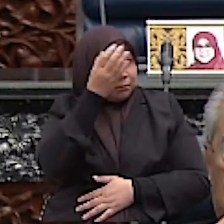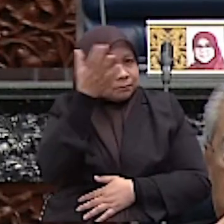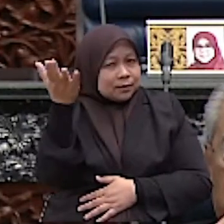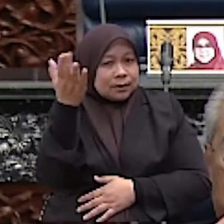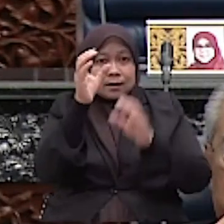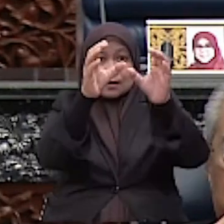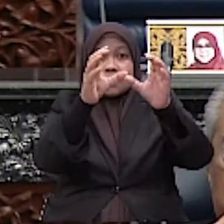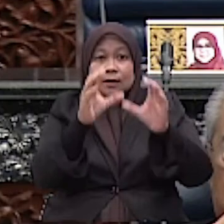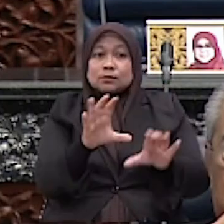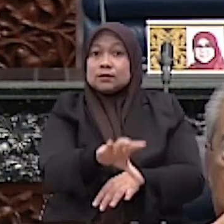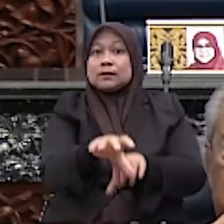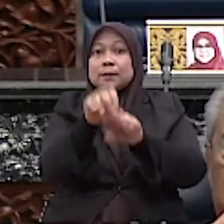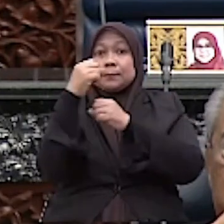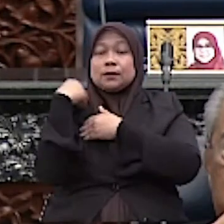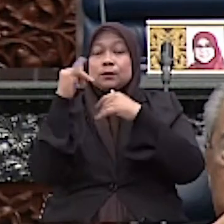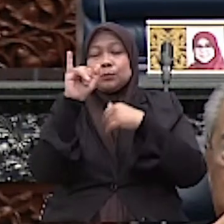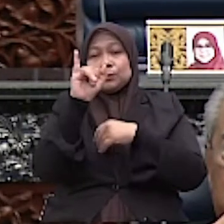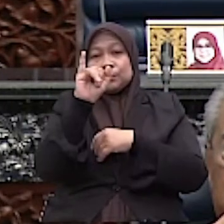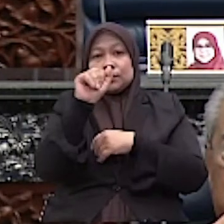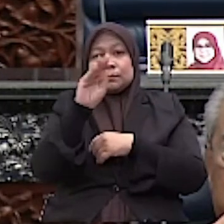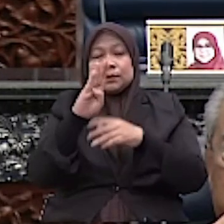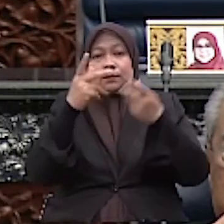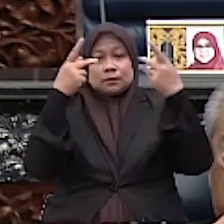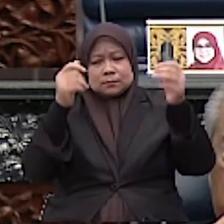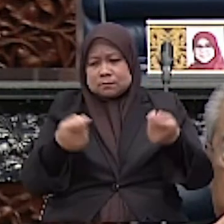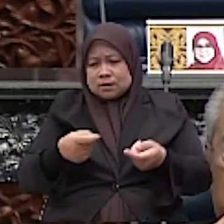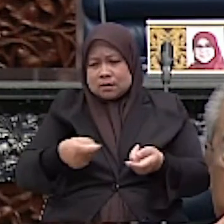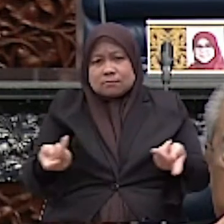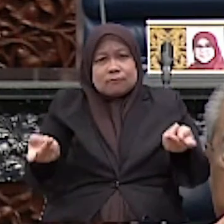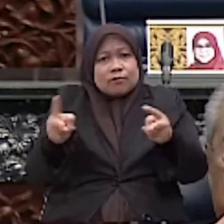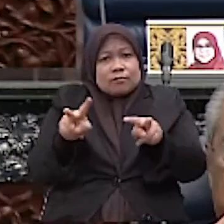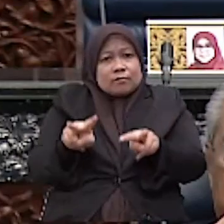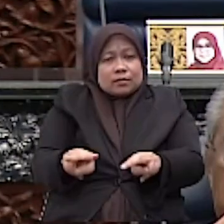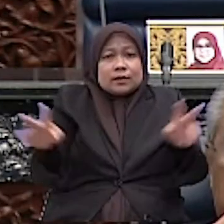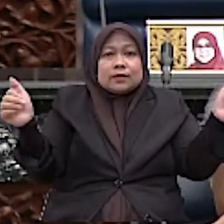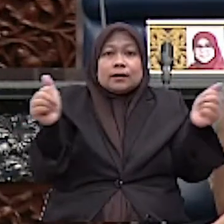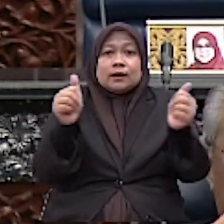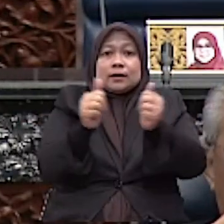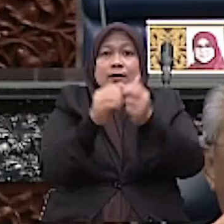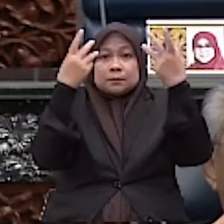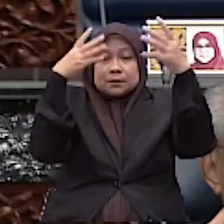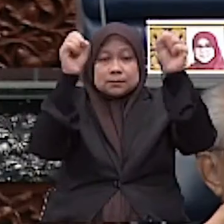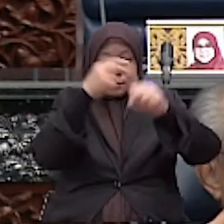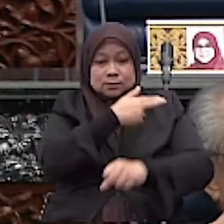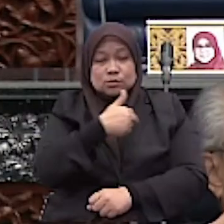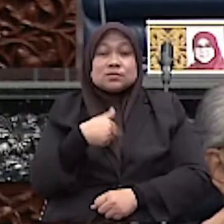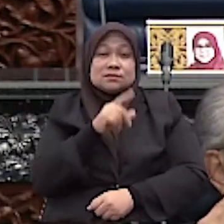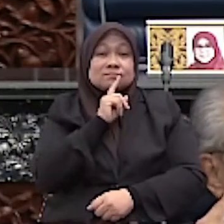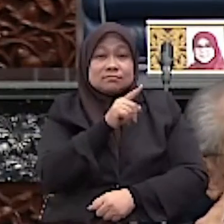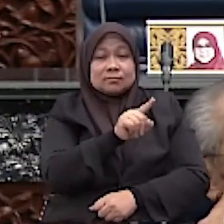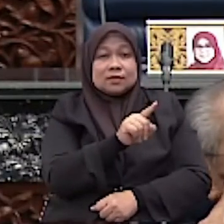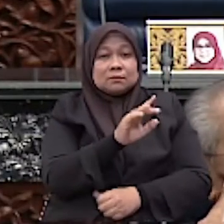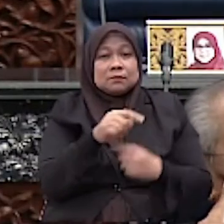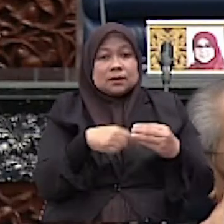langkah yang telah diambil oleh menteri menandatangani perjanjian dengan Presiden Indonesia baru-baru ini